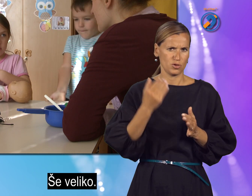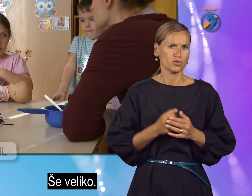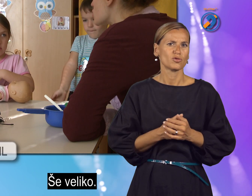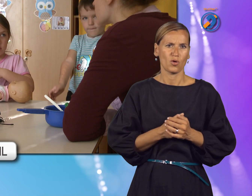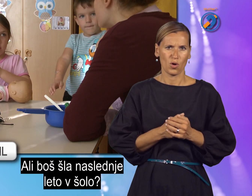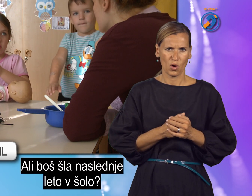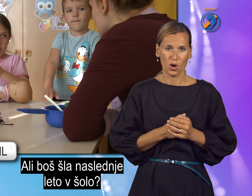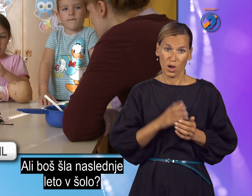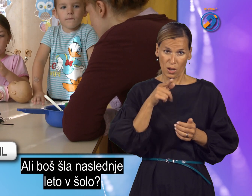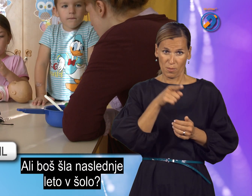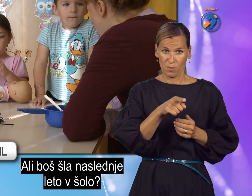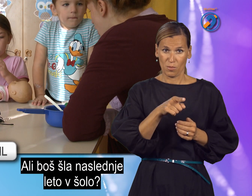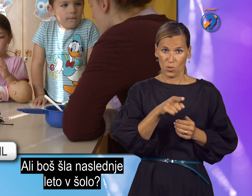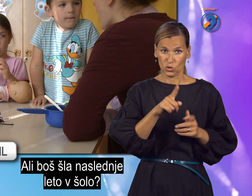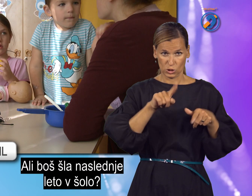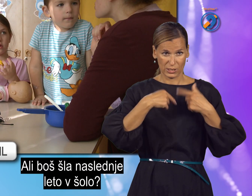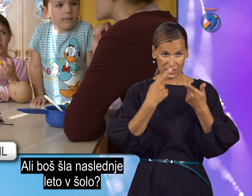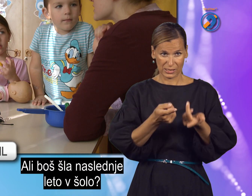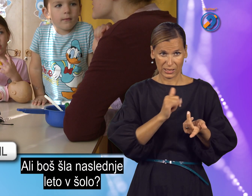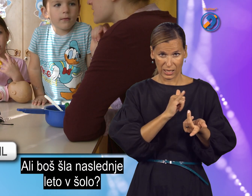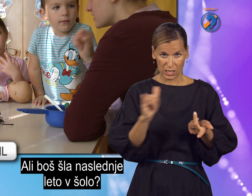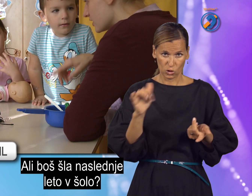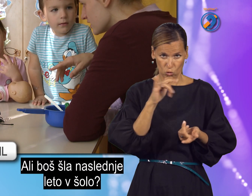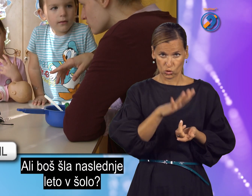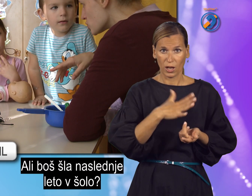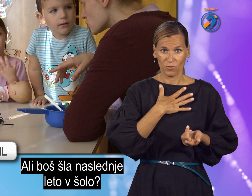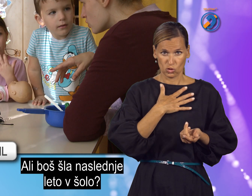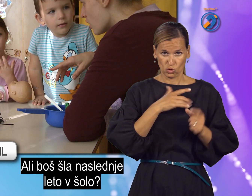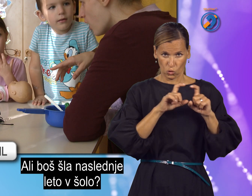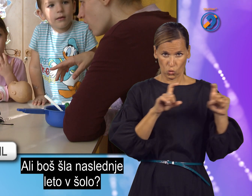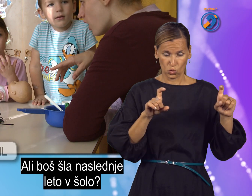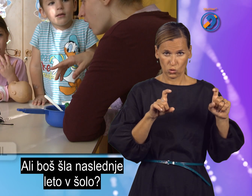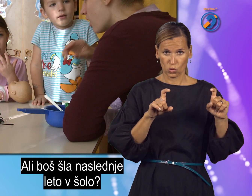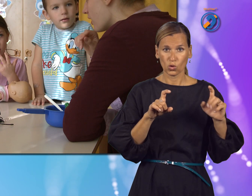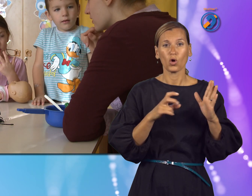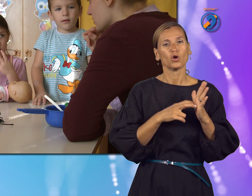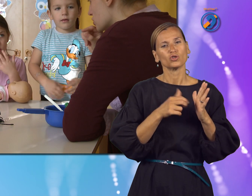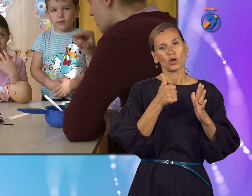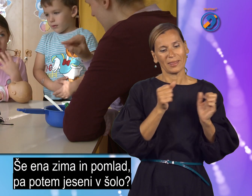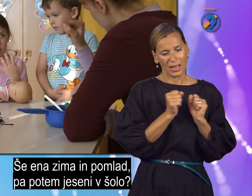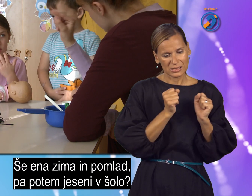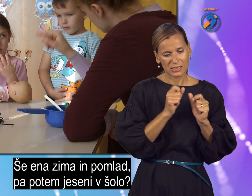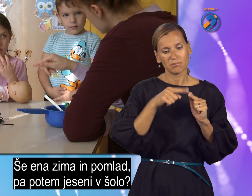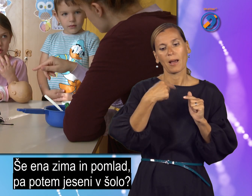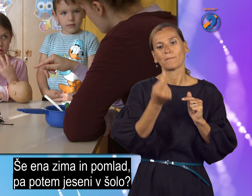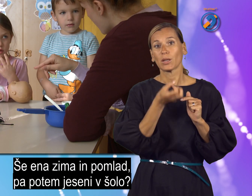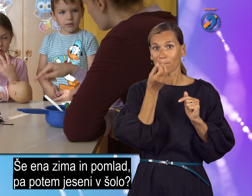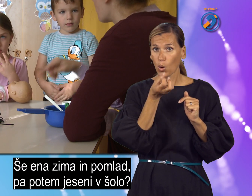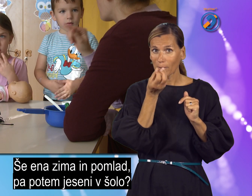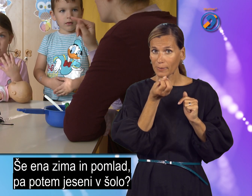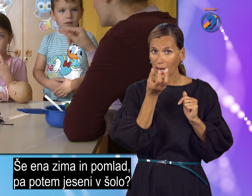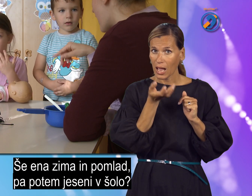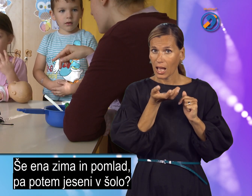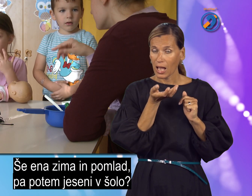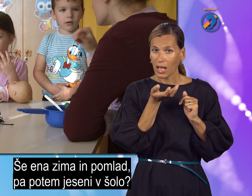veliko. Še veliko. A bo še naslednje leto v šolo? Še ena zima,